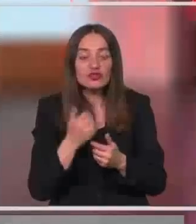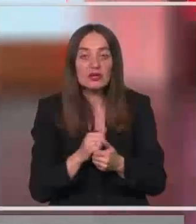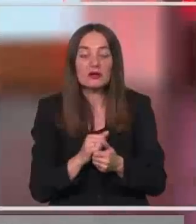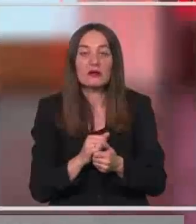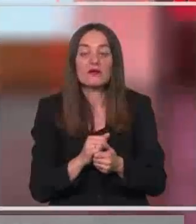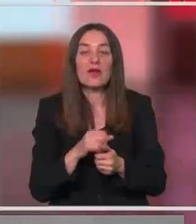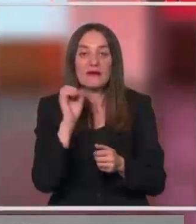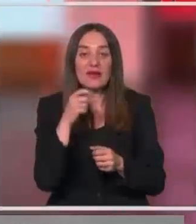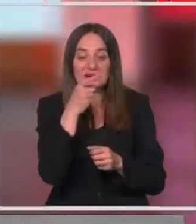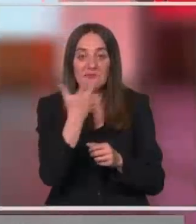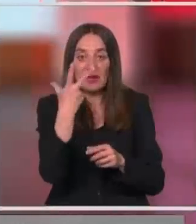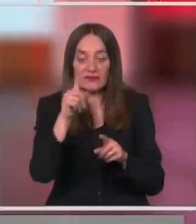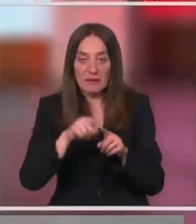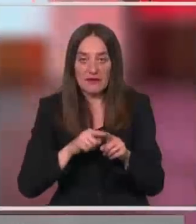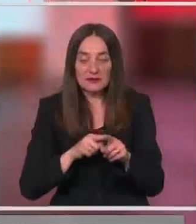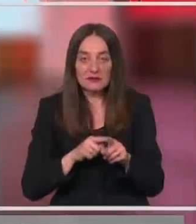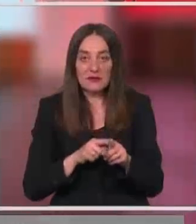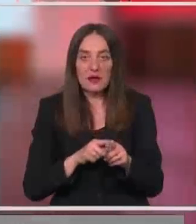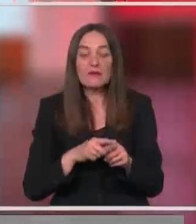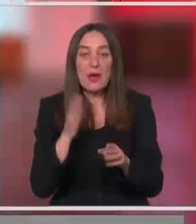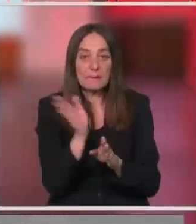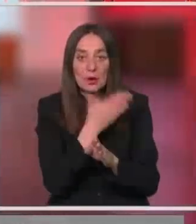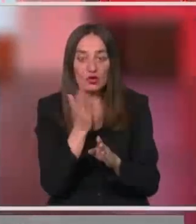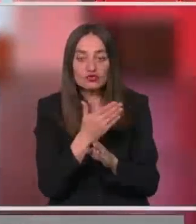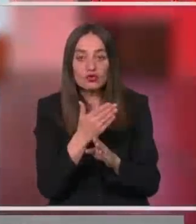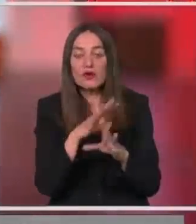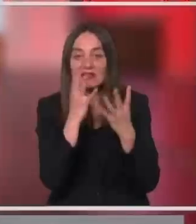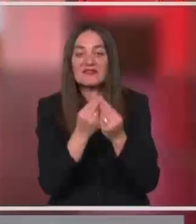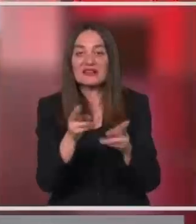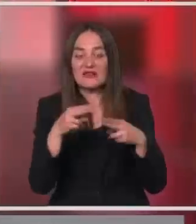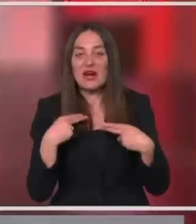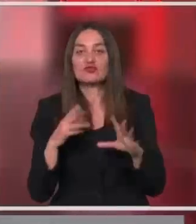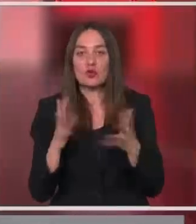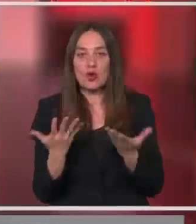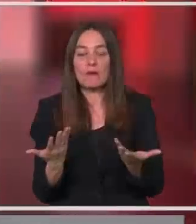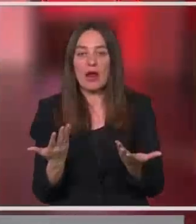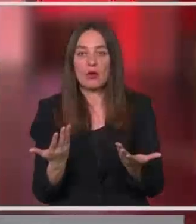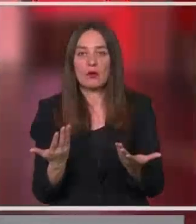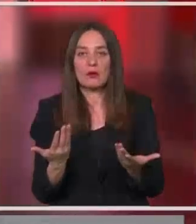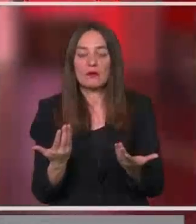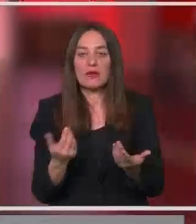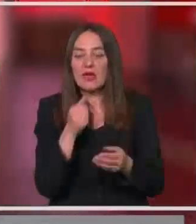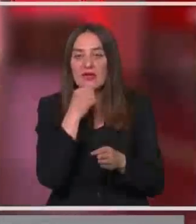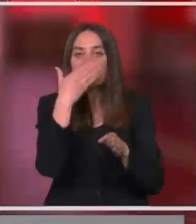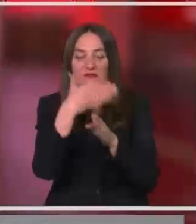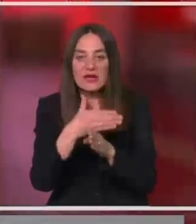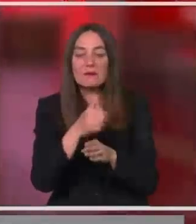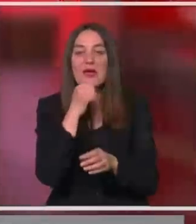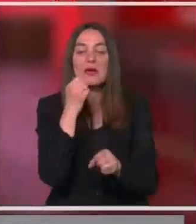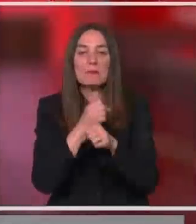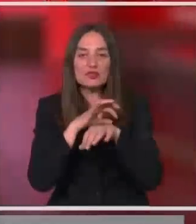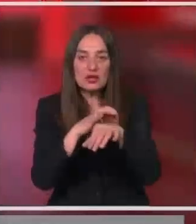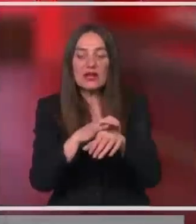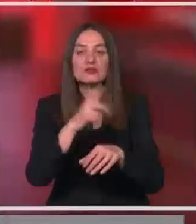li to znači da kada ta 3 meseca prođu, sve se vraća u normalu? Dakle, i firme i